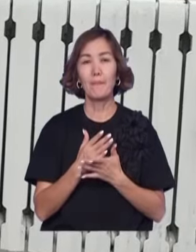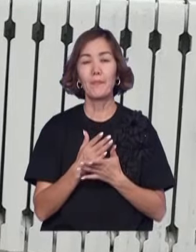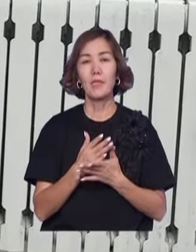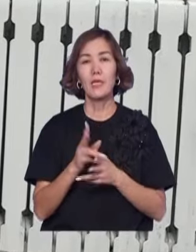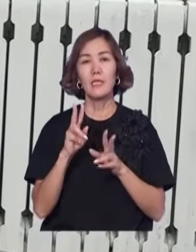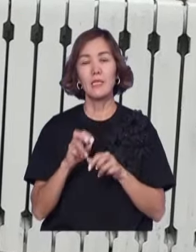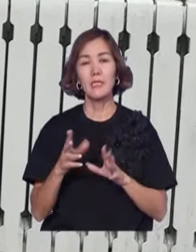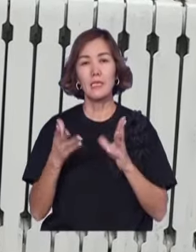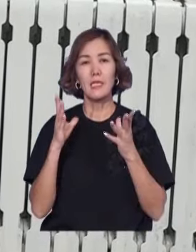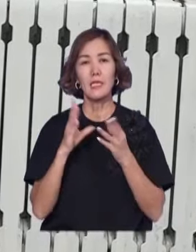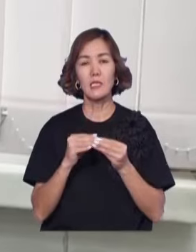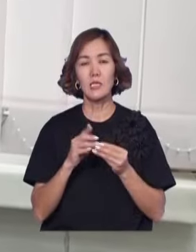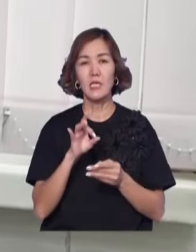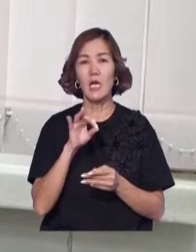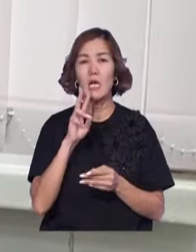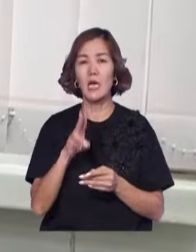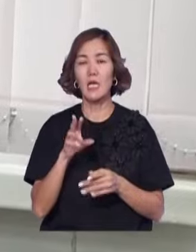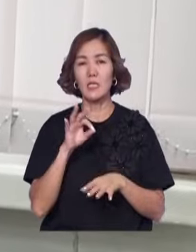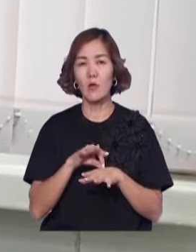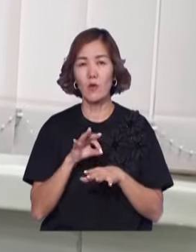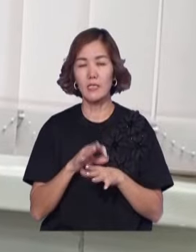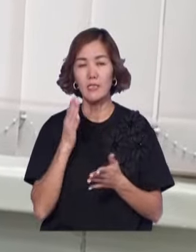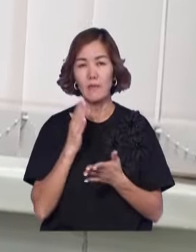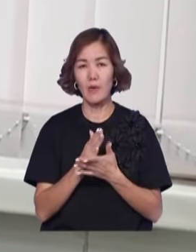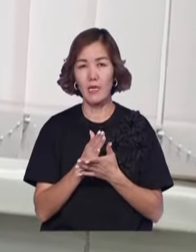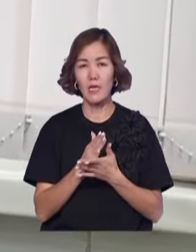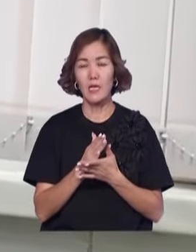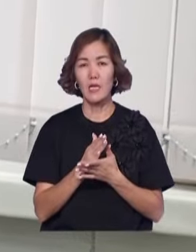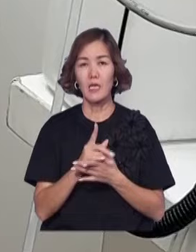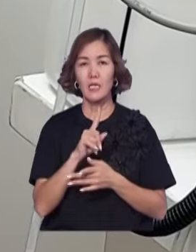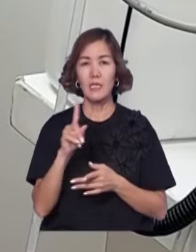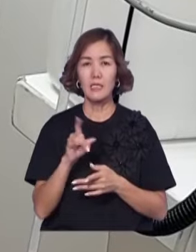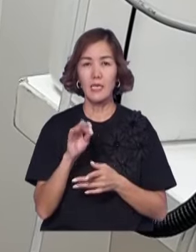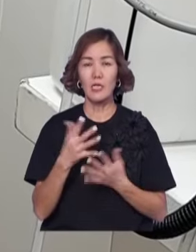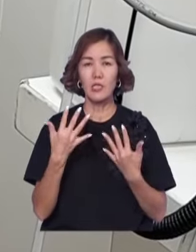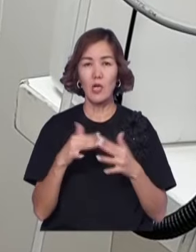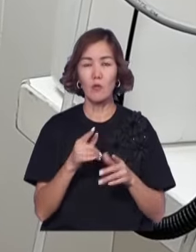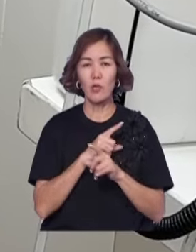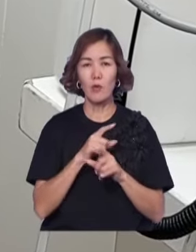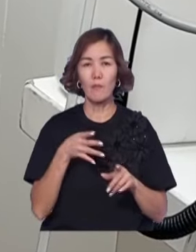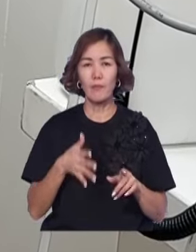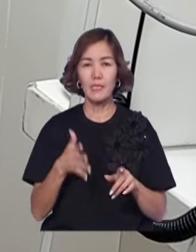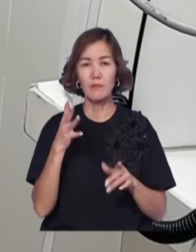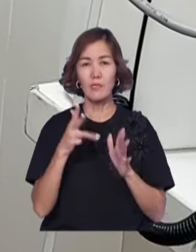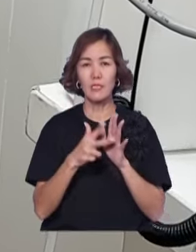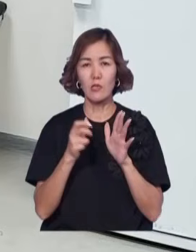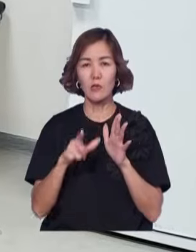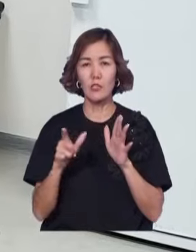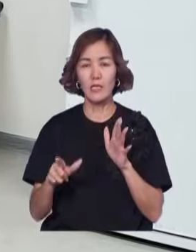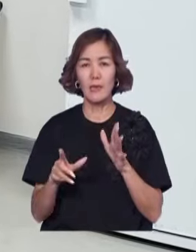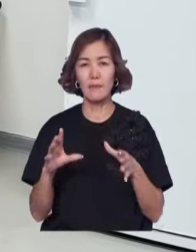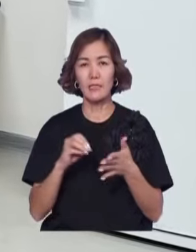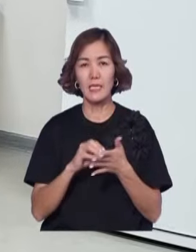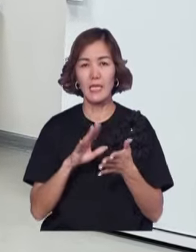қоса, тексеріс нәтижесінде қатерлі ісігі бар науқастар кездескен. Айта кетейік, Заречный ауылдық амбулаториясына 5800-ге жуық